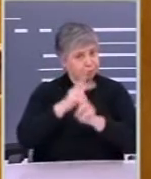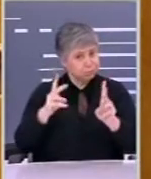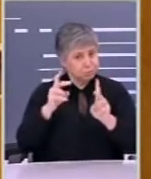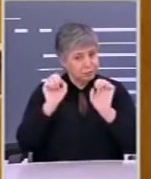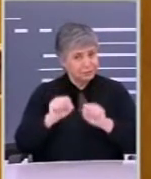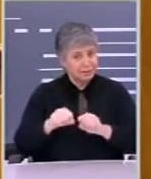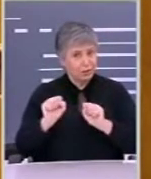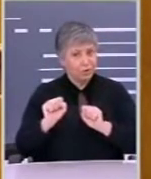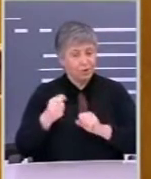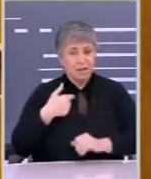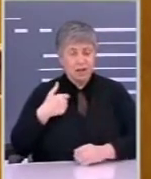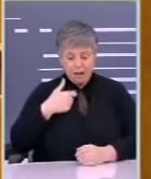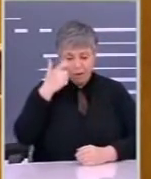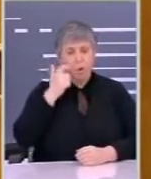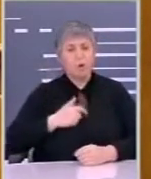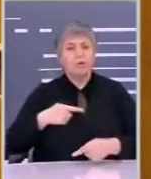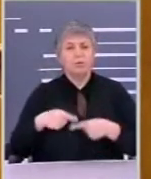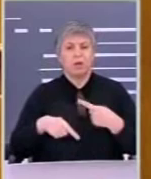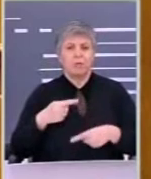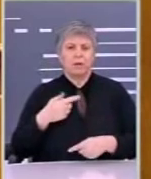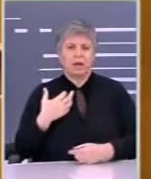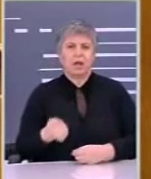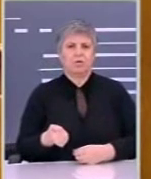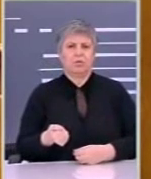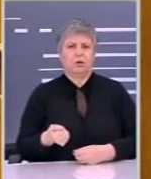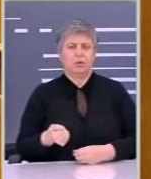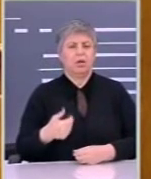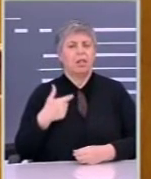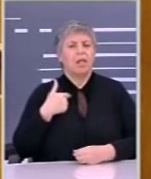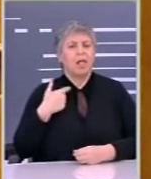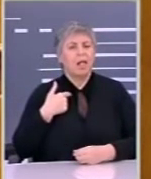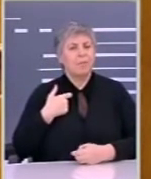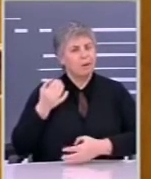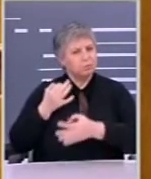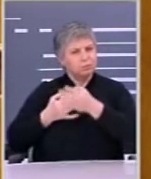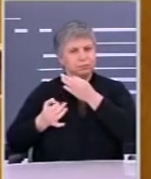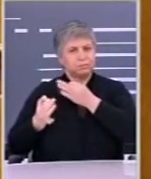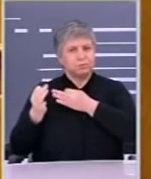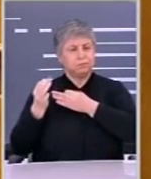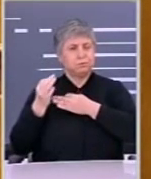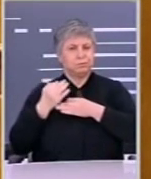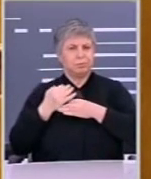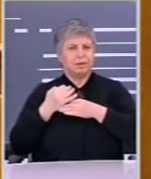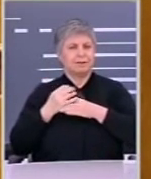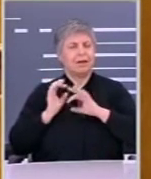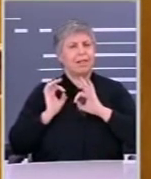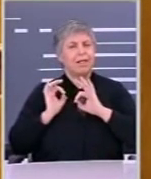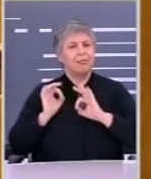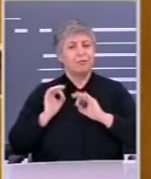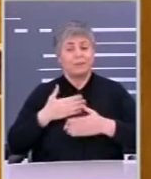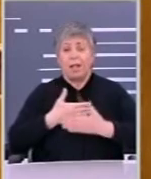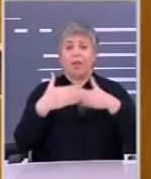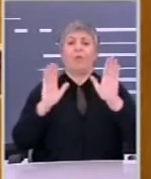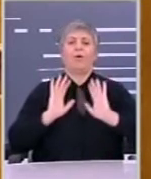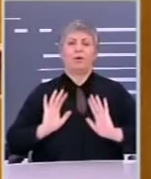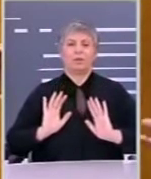μου σε κυβερνητική θέση ήταν κάτι που μου το λέγανε στο αυτή. Ευσύς μπορεί να διαφωνούμε σε διάφορα